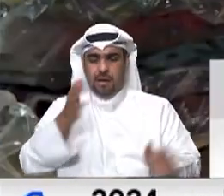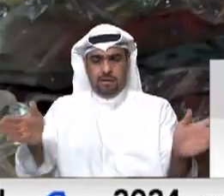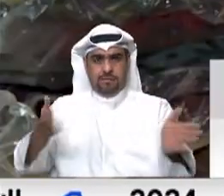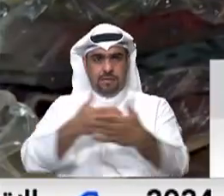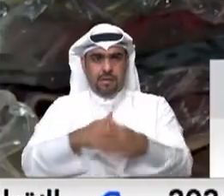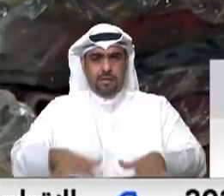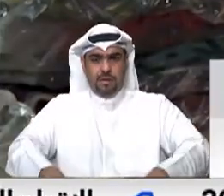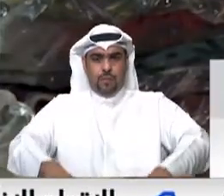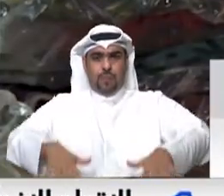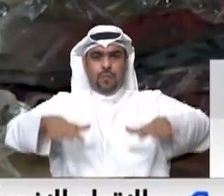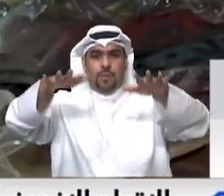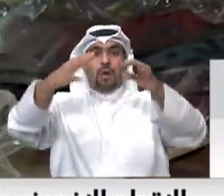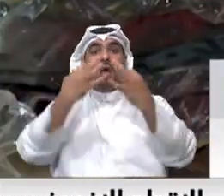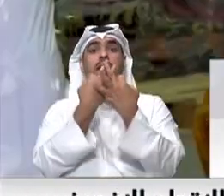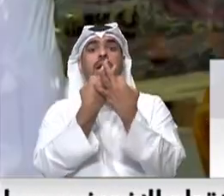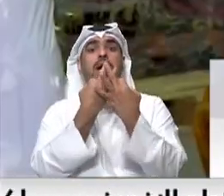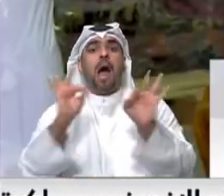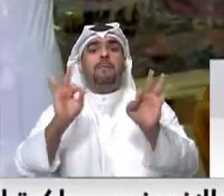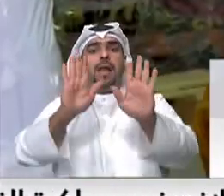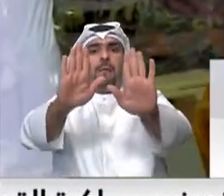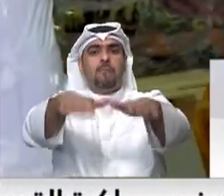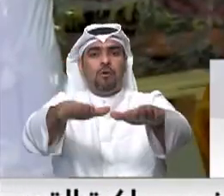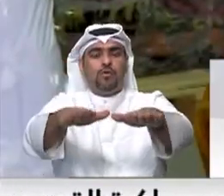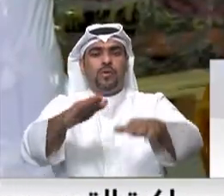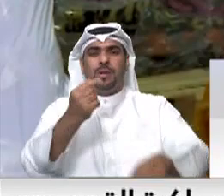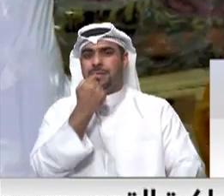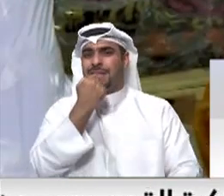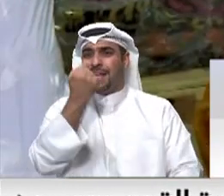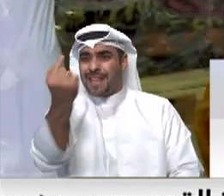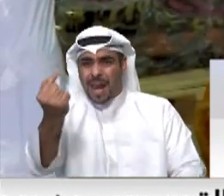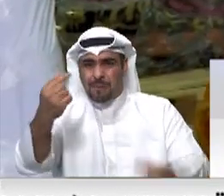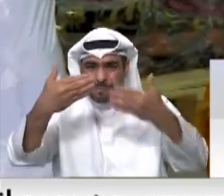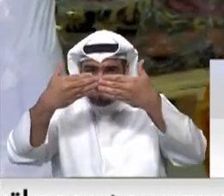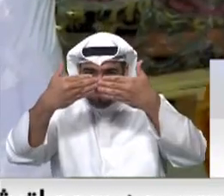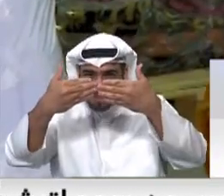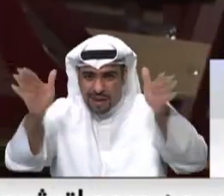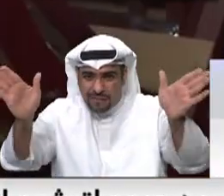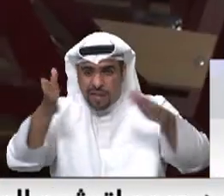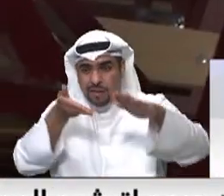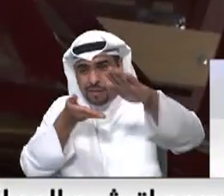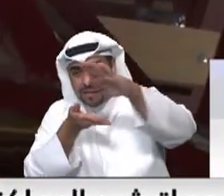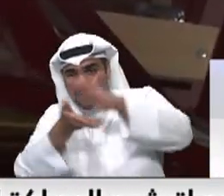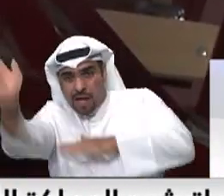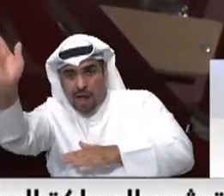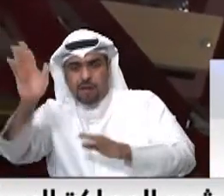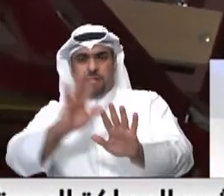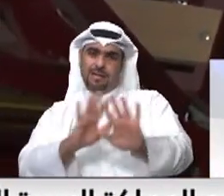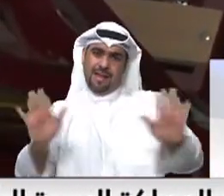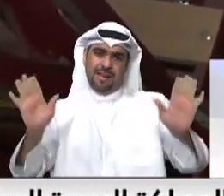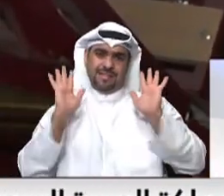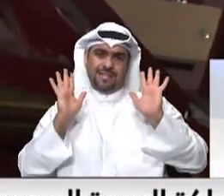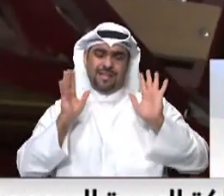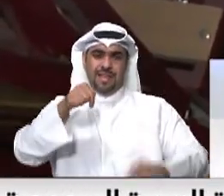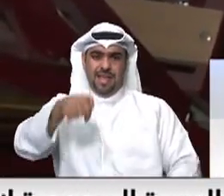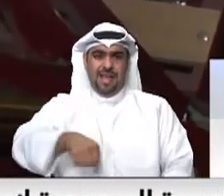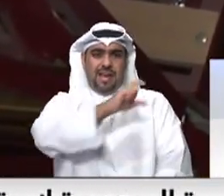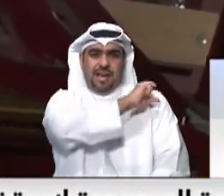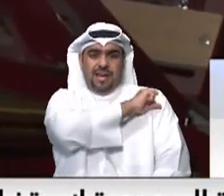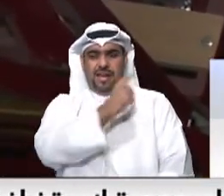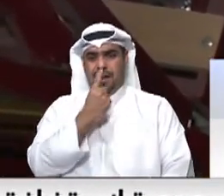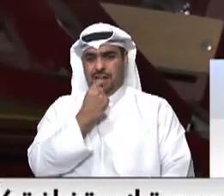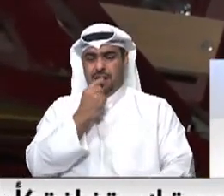جمعية الهلال الأحمر الكويتي سخرت كل إمكاناتها لمساعدة الشعب الفلسطيني والتخفيف عن آلامه نتيجة